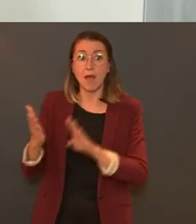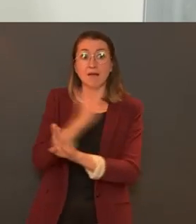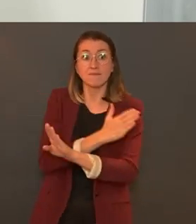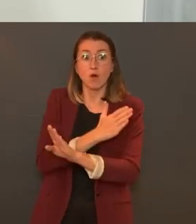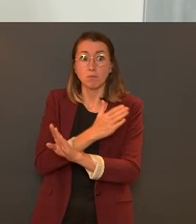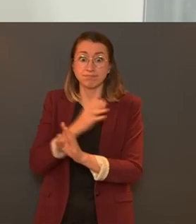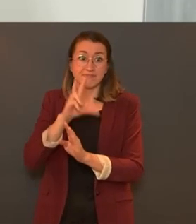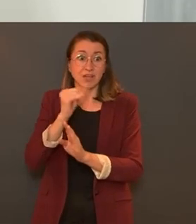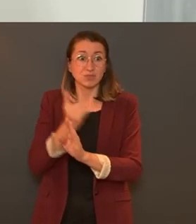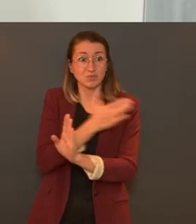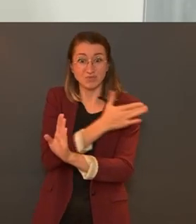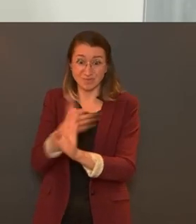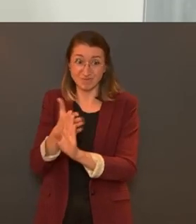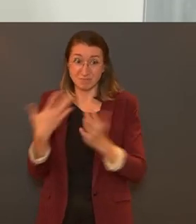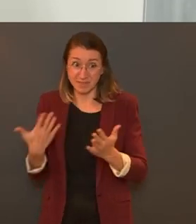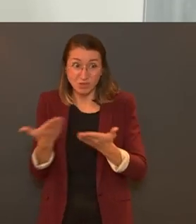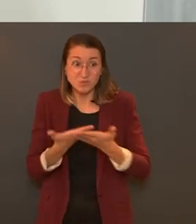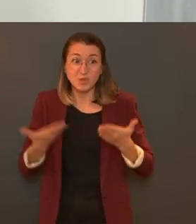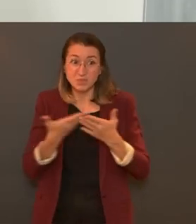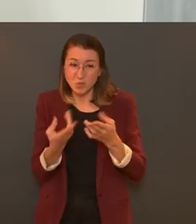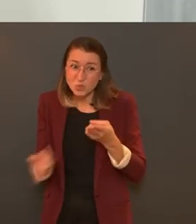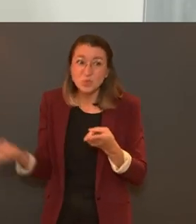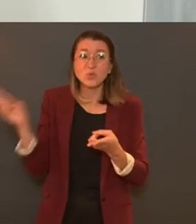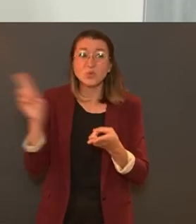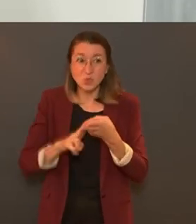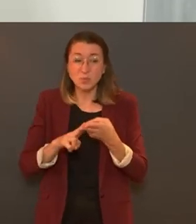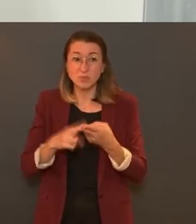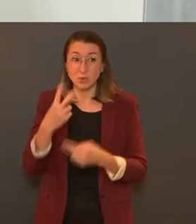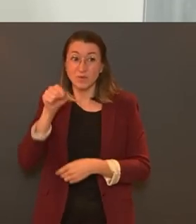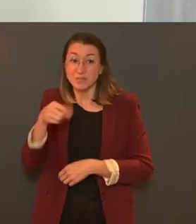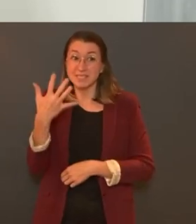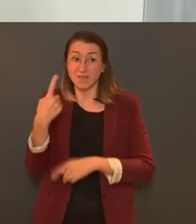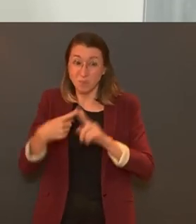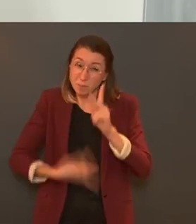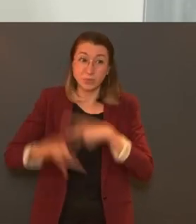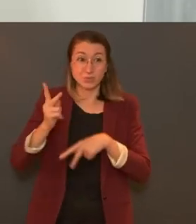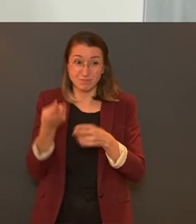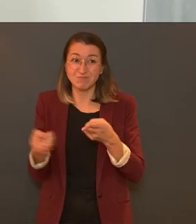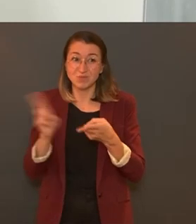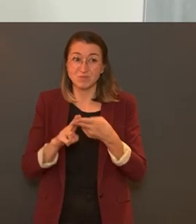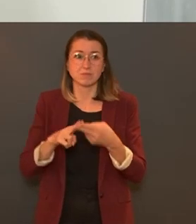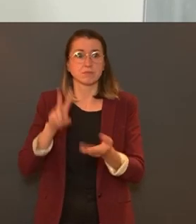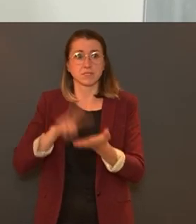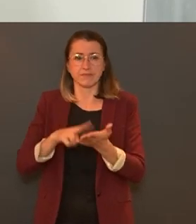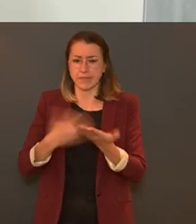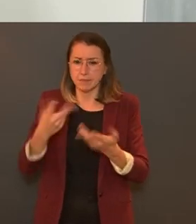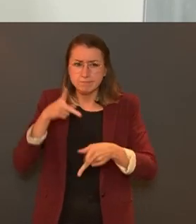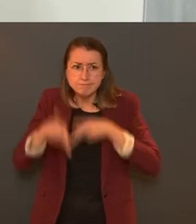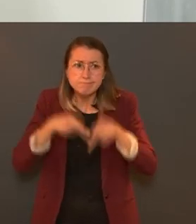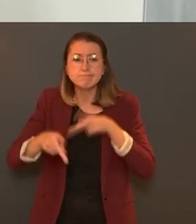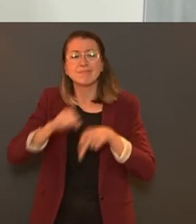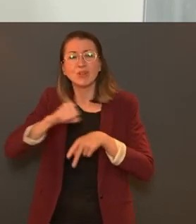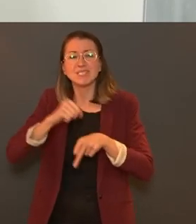jours. L'impact sur les soins intensifs est lui encore très limité. Seulement 6% des lits sont occupés par des patients